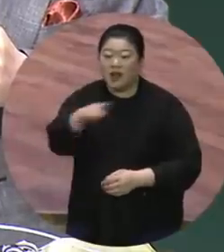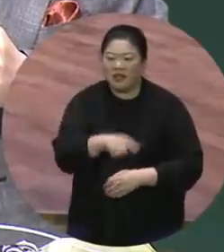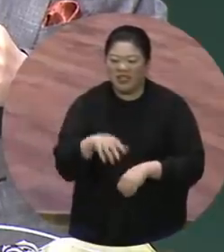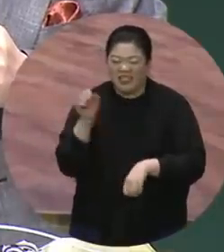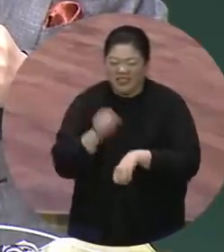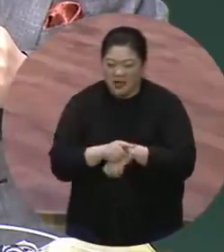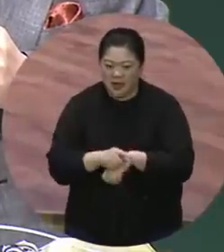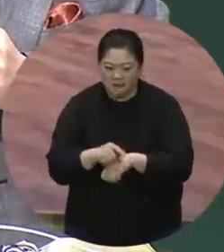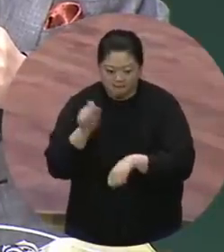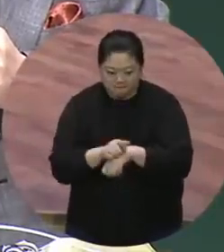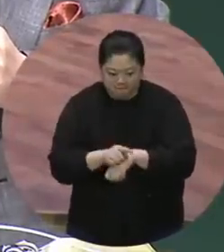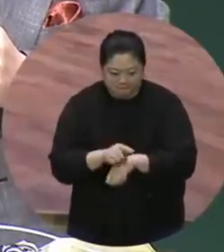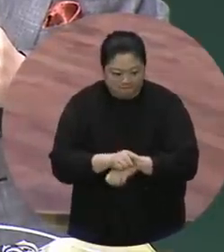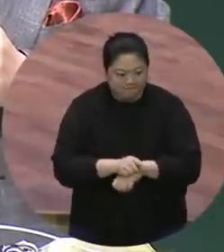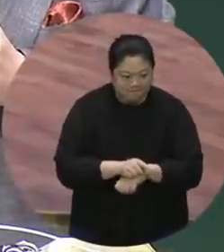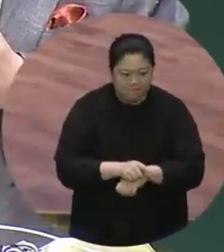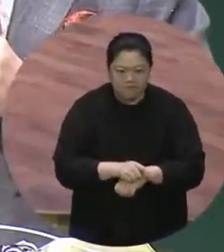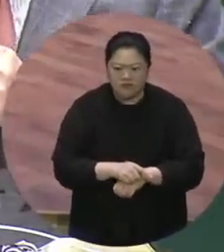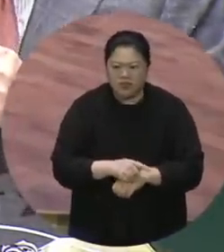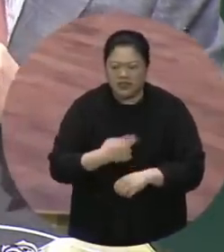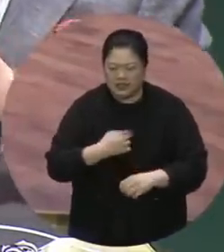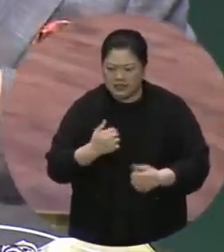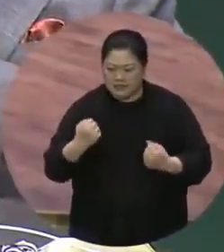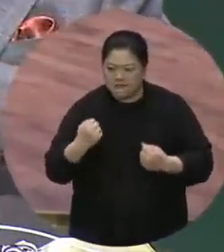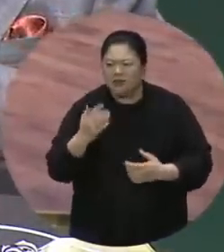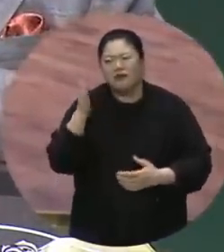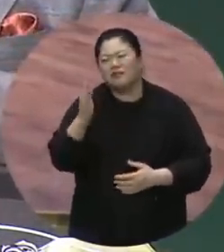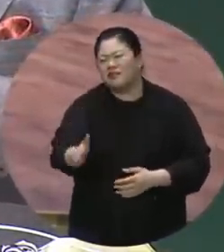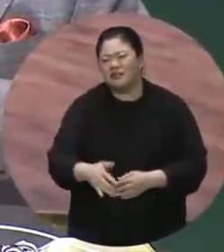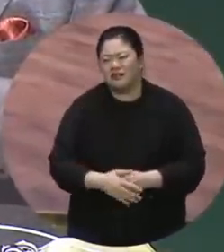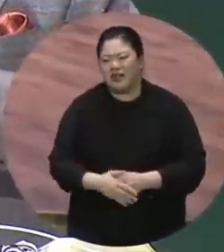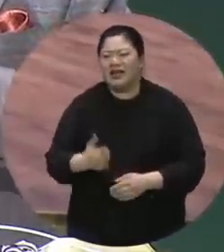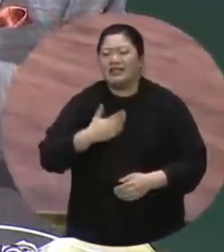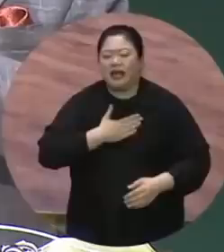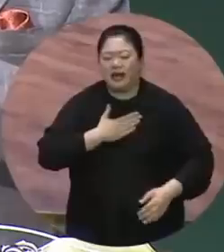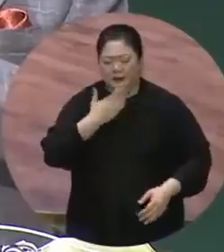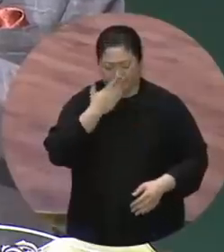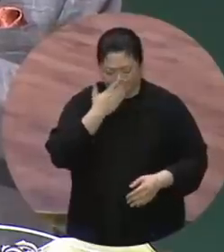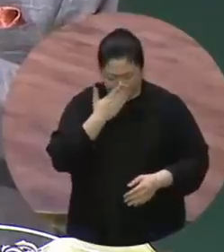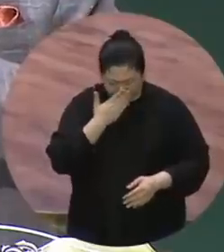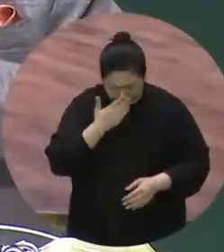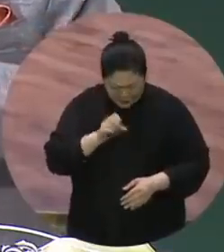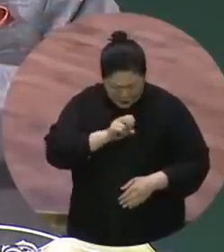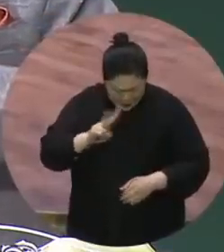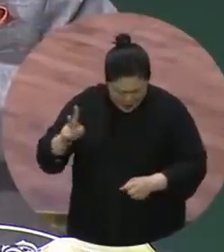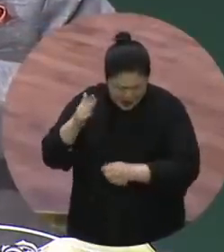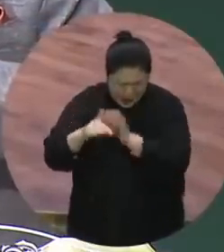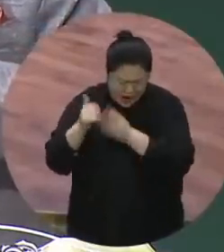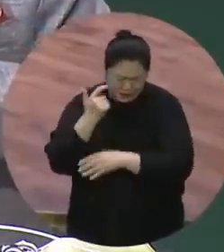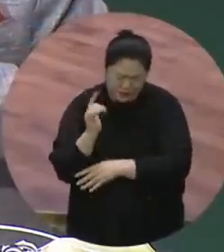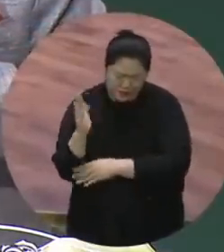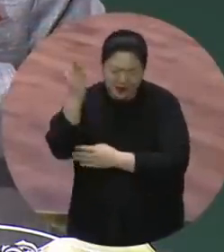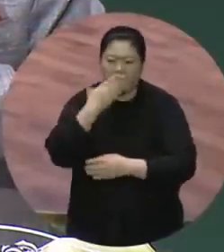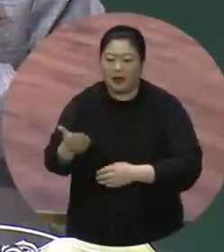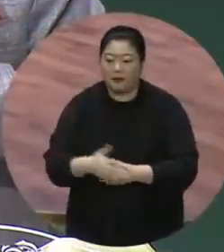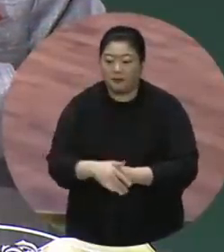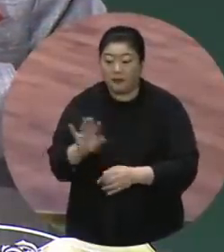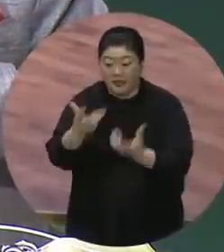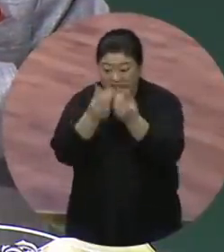죽어야 맛이 나지. 낮아져야 높아진다니까. 낮아져야 김치 맛있네. 이 김치 죽은